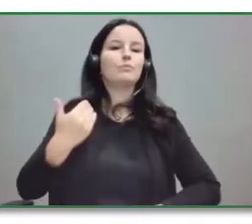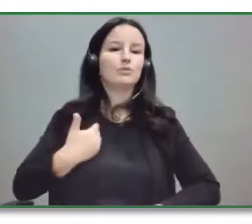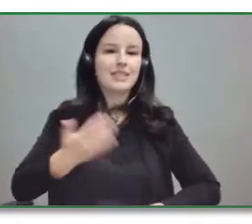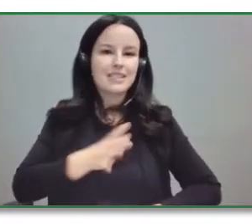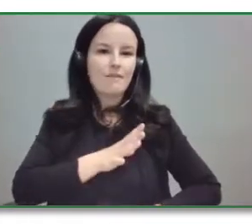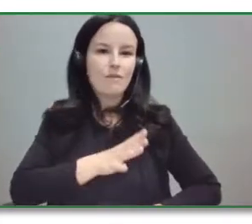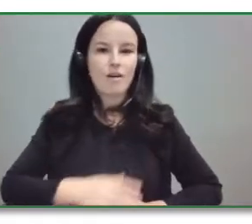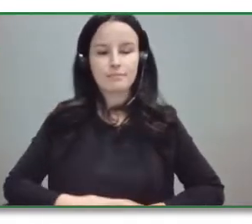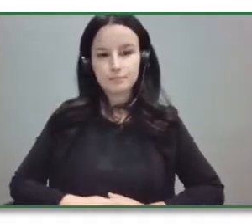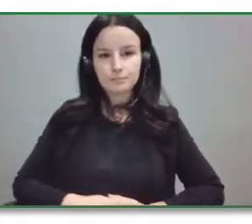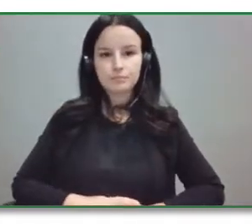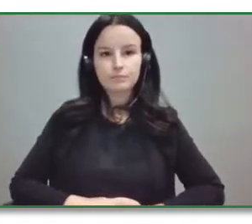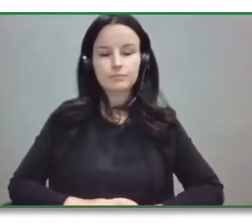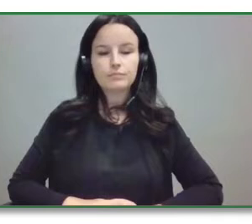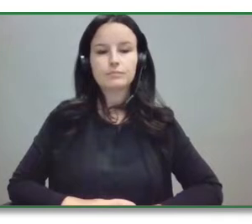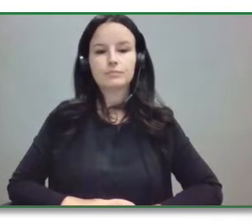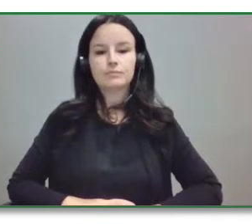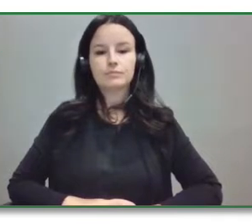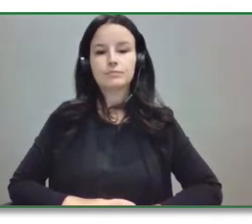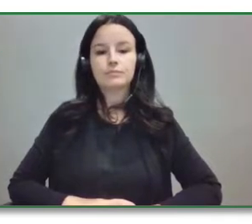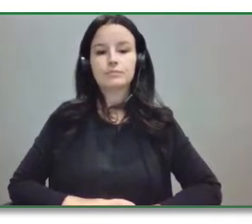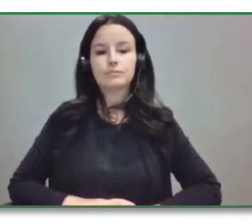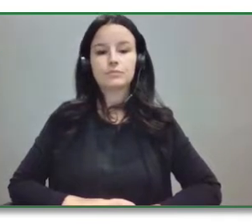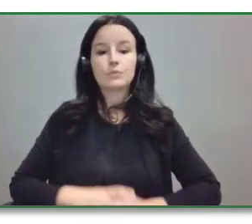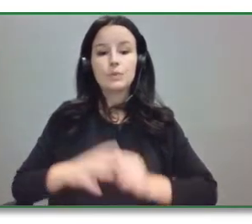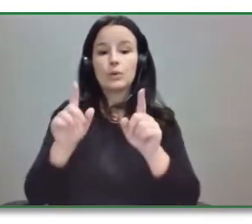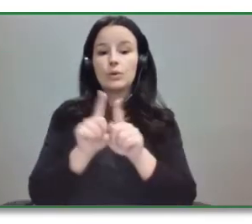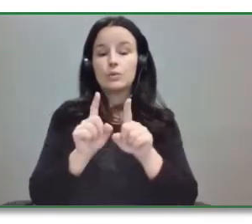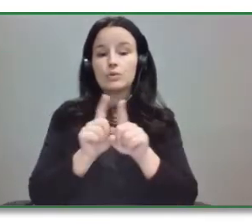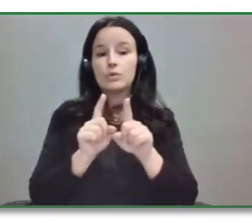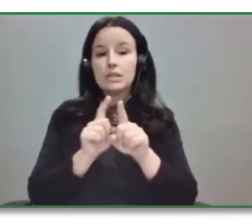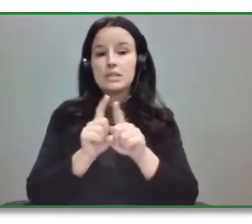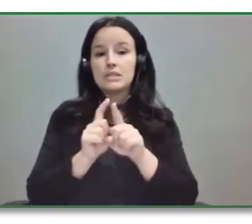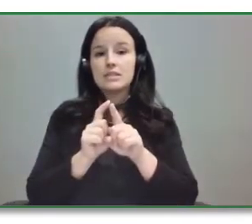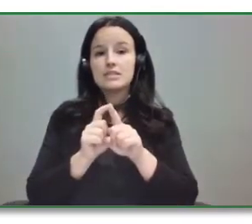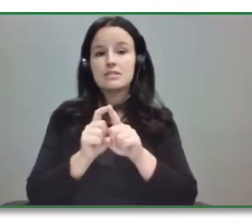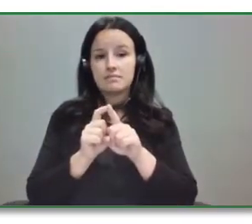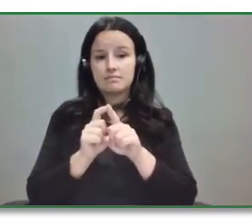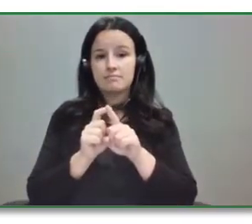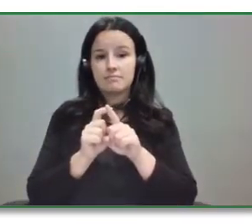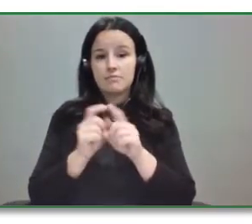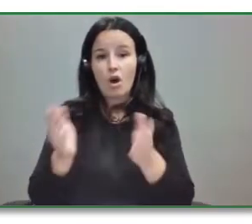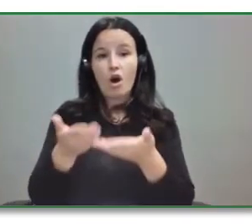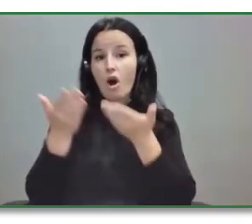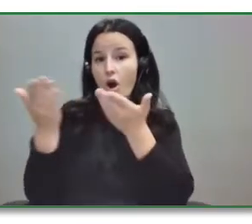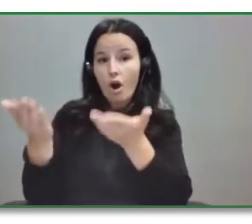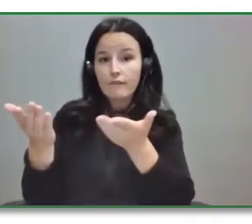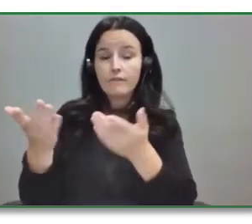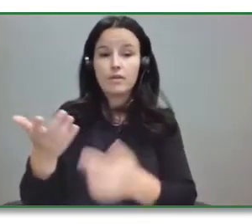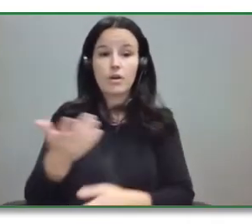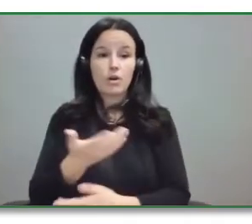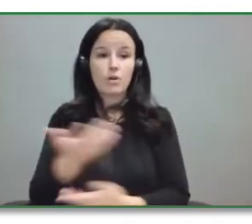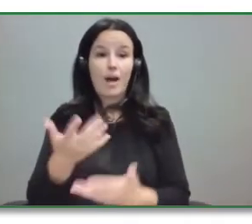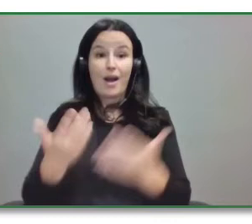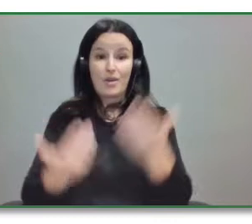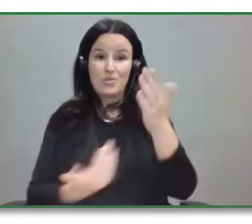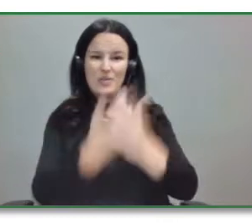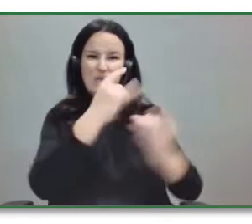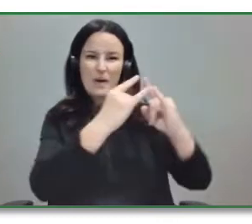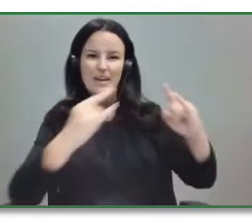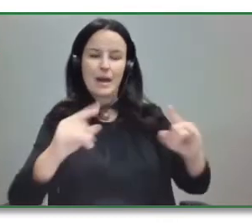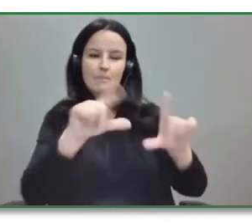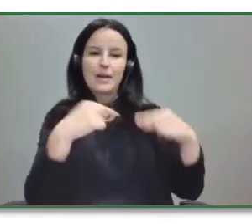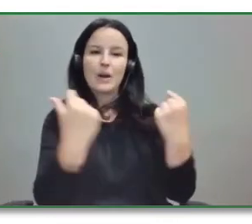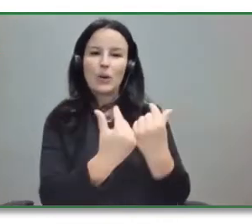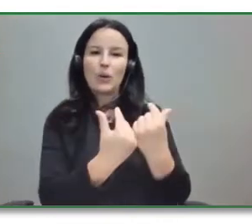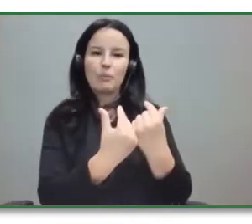Ils vont aussi offrir une prise de courant pour leur nouveau camping de groupe au Quarry Lakes